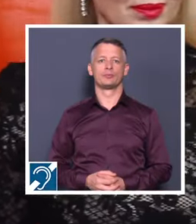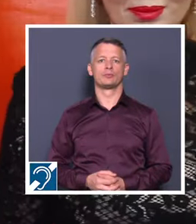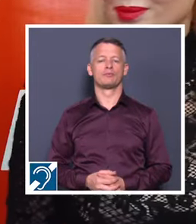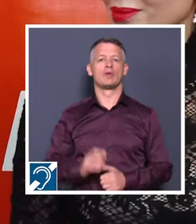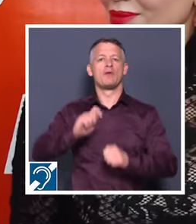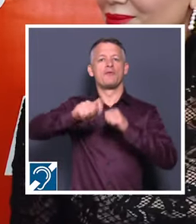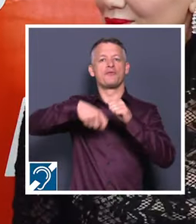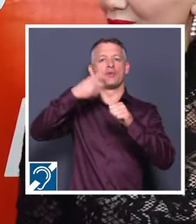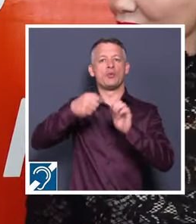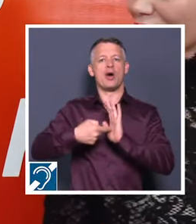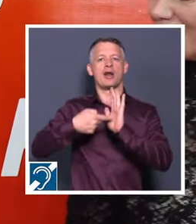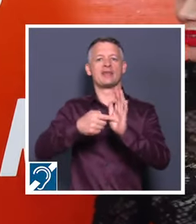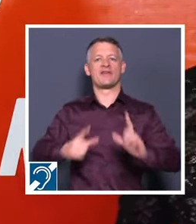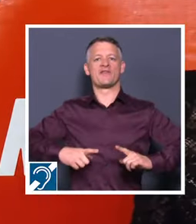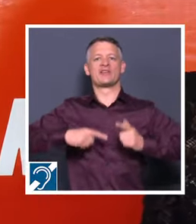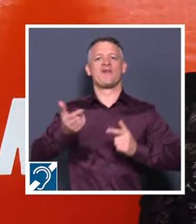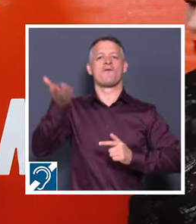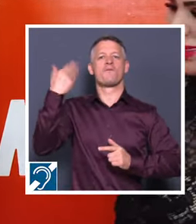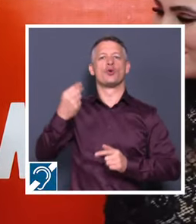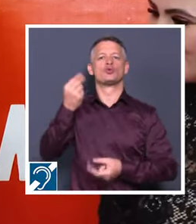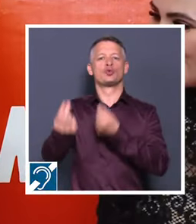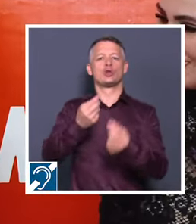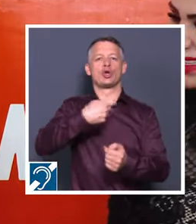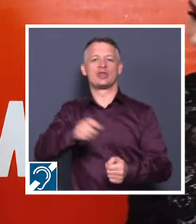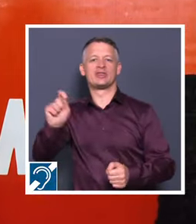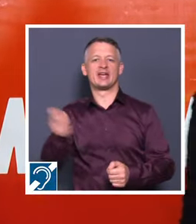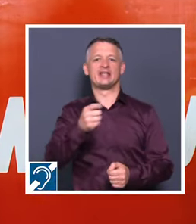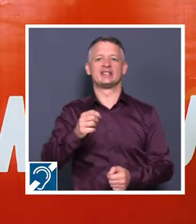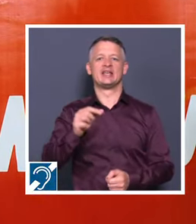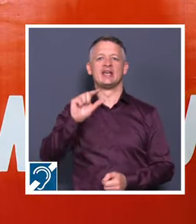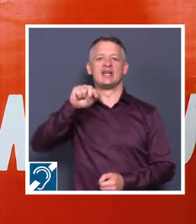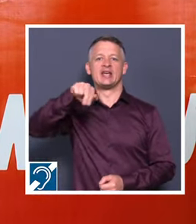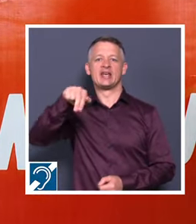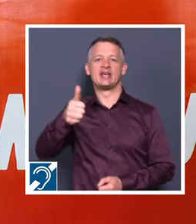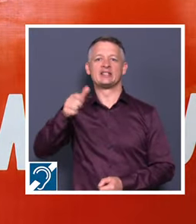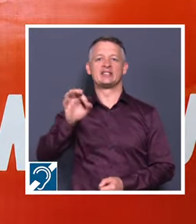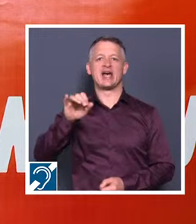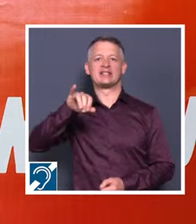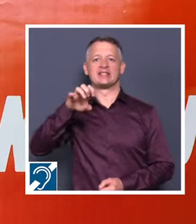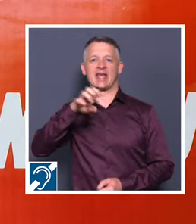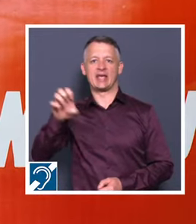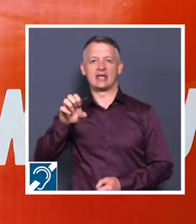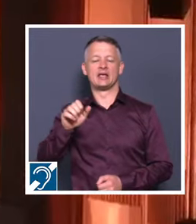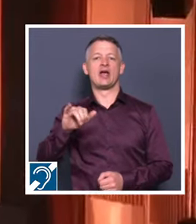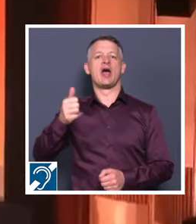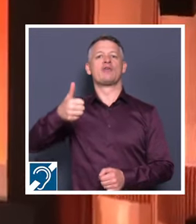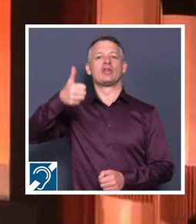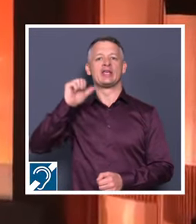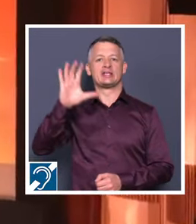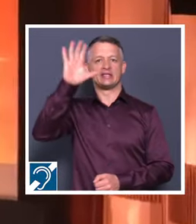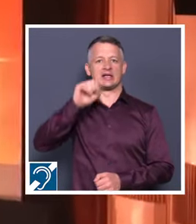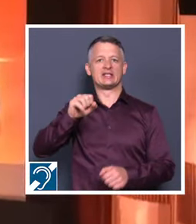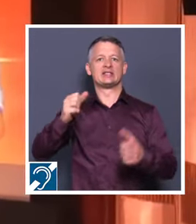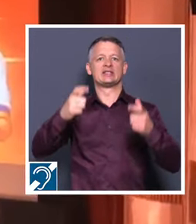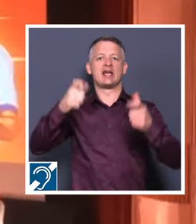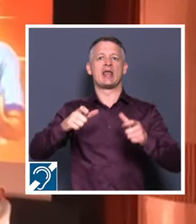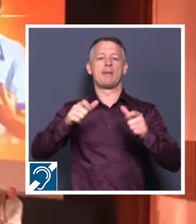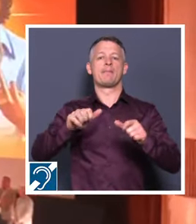Documentarul care prezintă viața fostului tenismen Ilie Năstase a avut premiera la Sala Palatului aseară și s-a încheiat în aplauzele